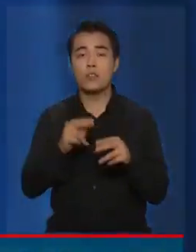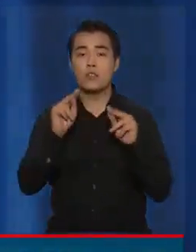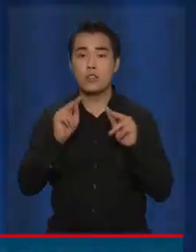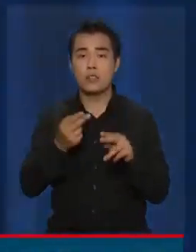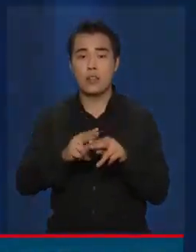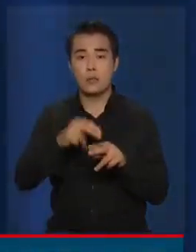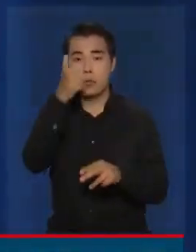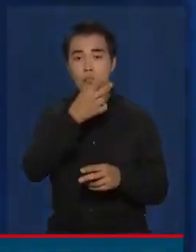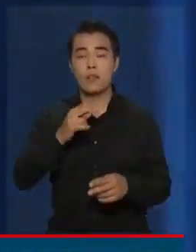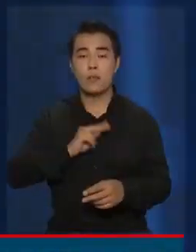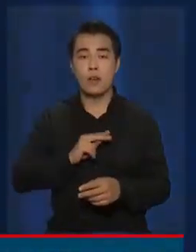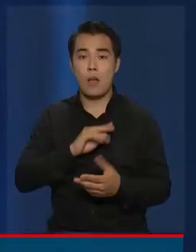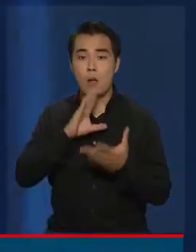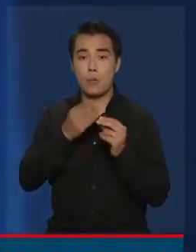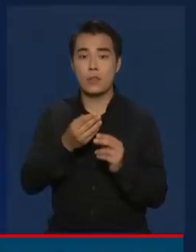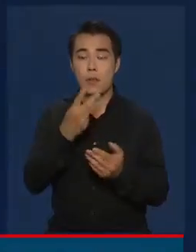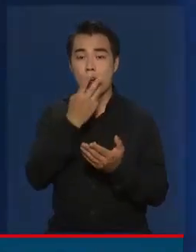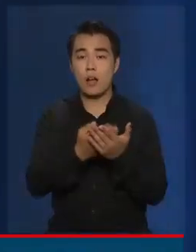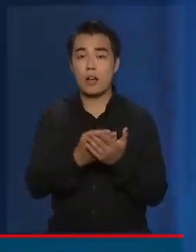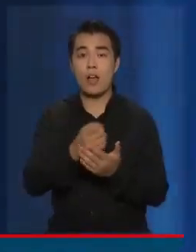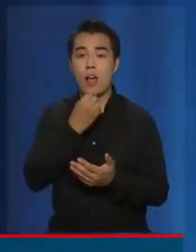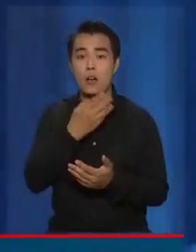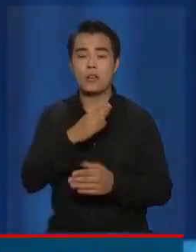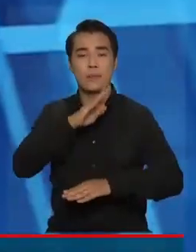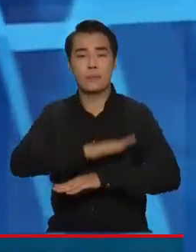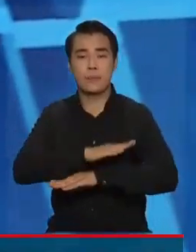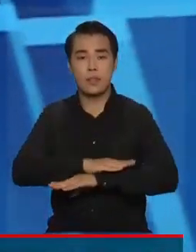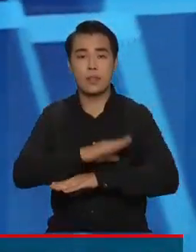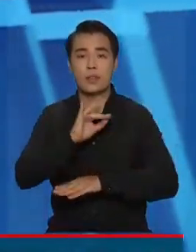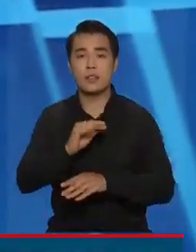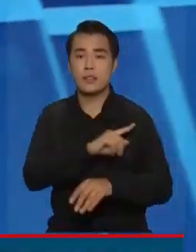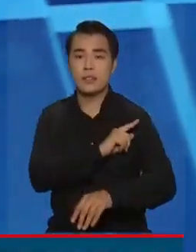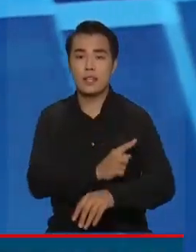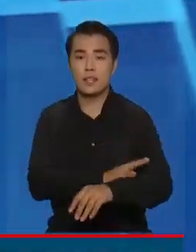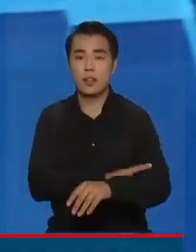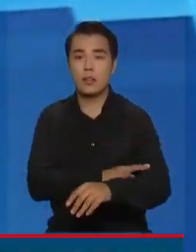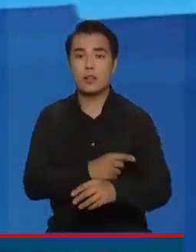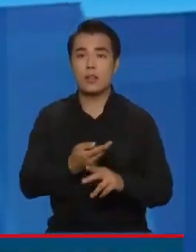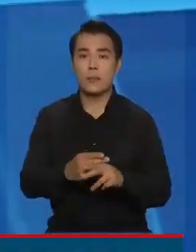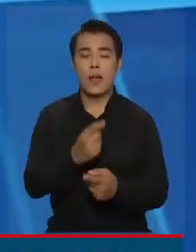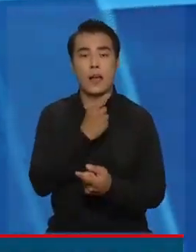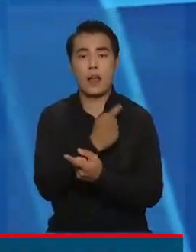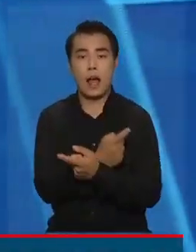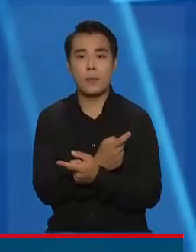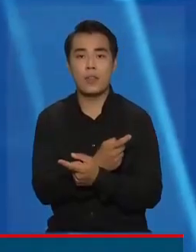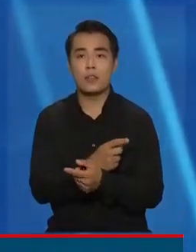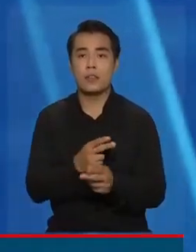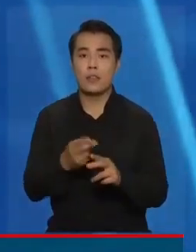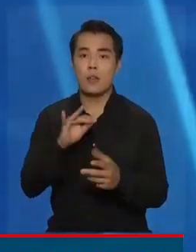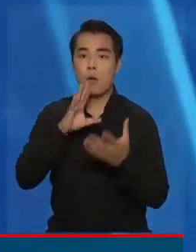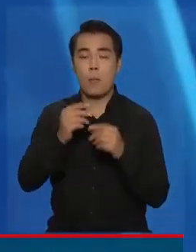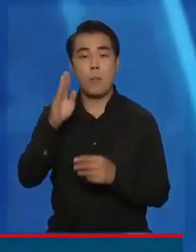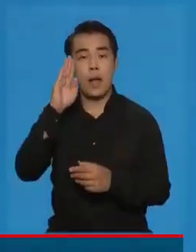этот год. Надо показать себя хорошим, дисциплинированным, сильным, духовно таким крепким